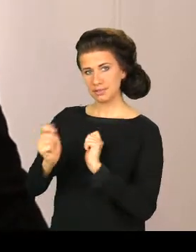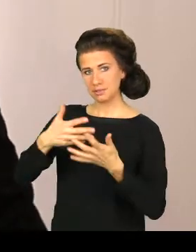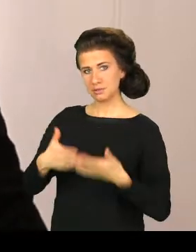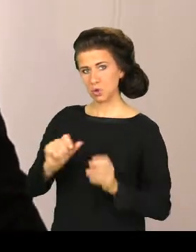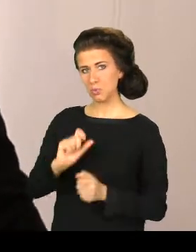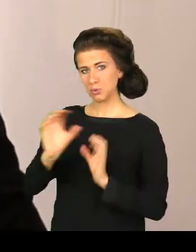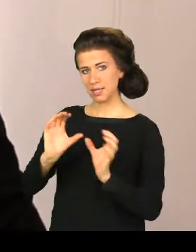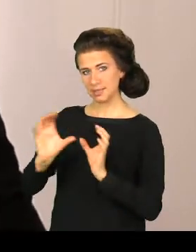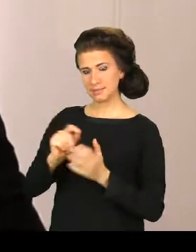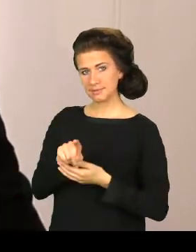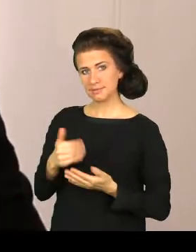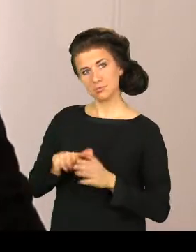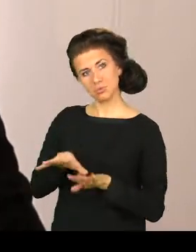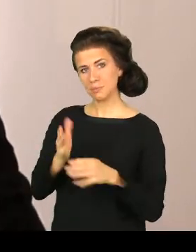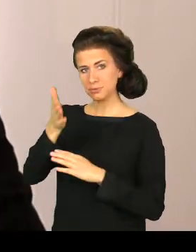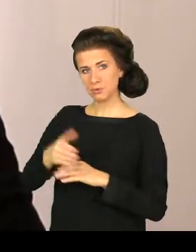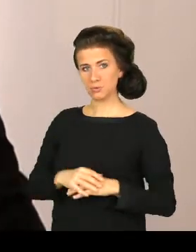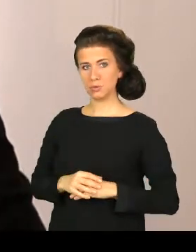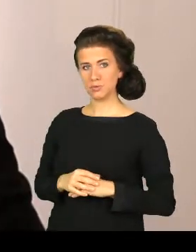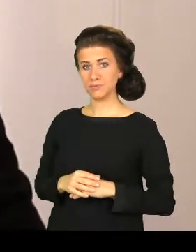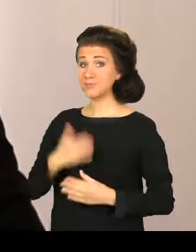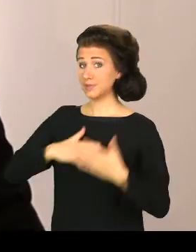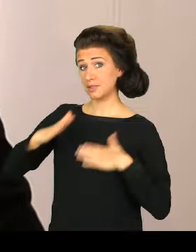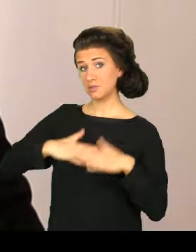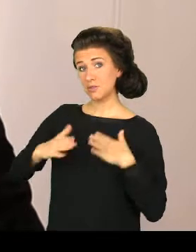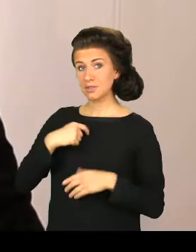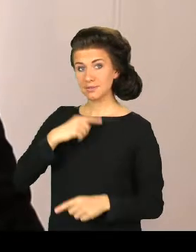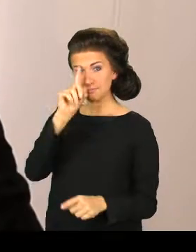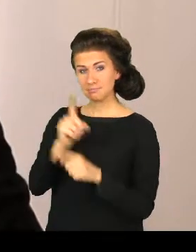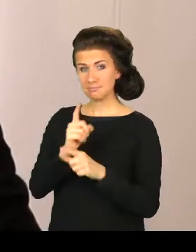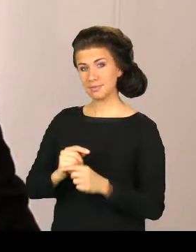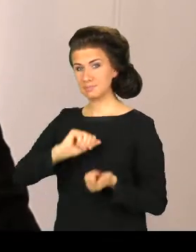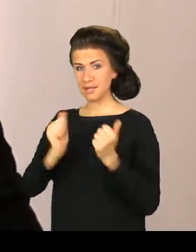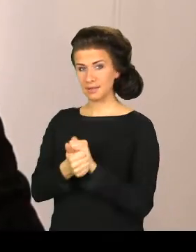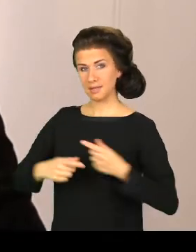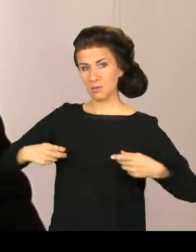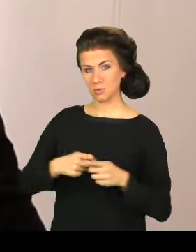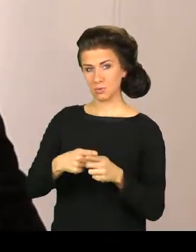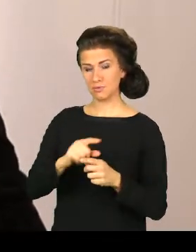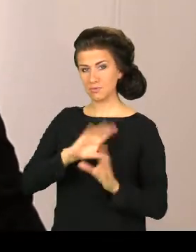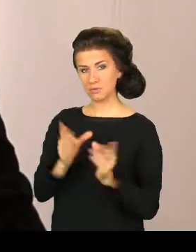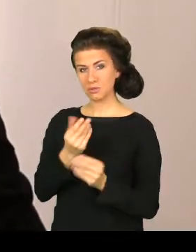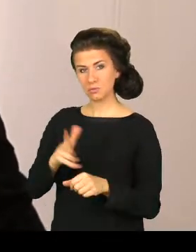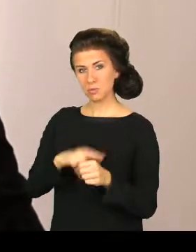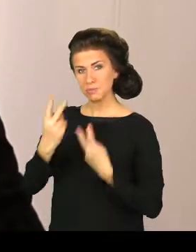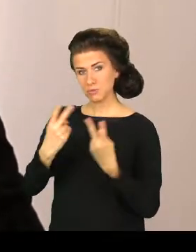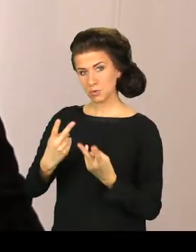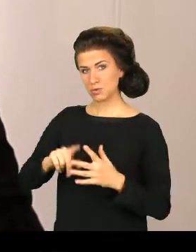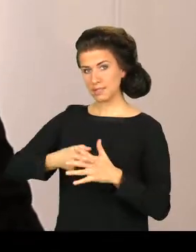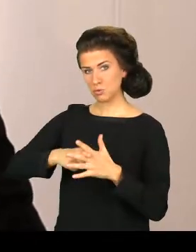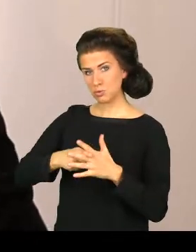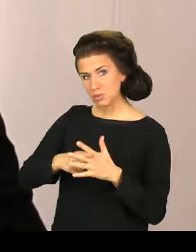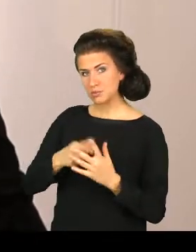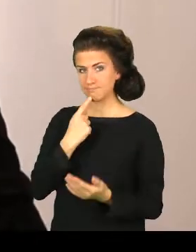zawód z przyszłością i dużym zapotrzebowaniem. Cieszę się, że zdecydowałem się na zmianę branży. Wszystkim, którzy poszukują